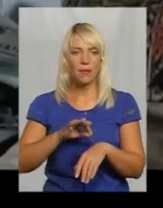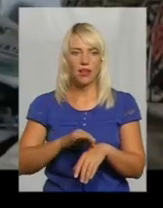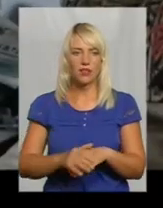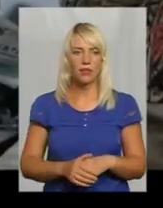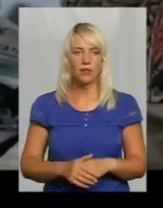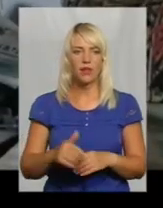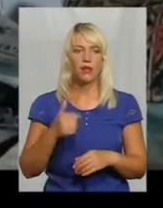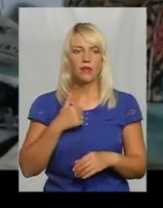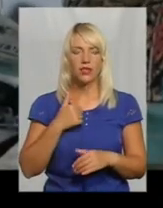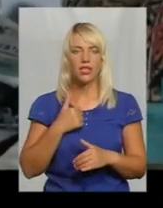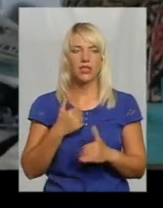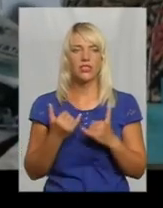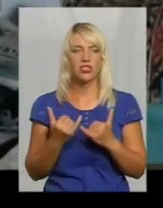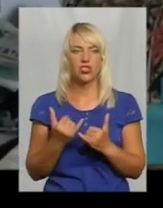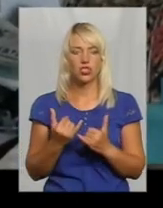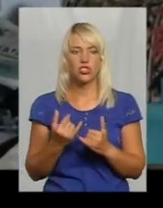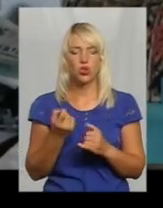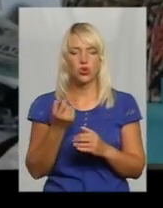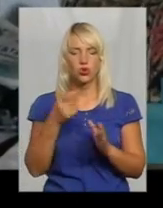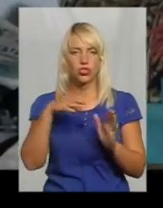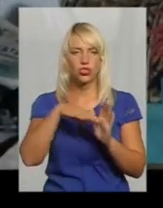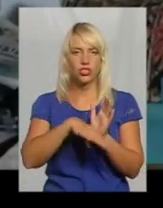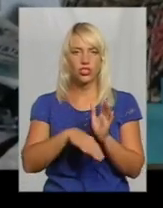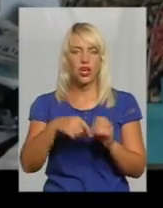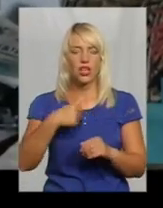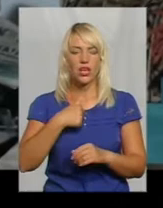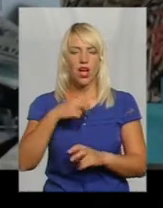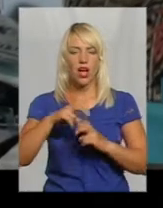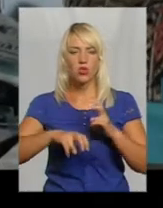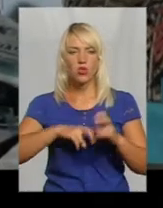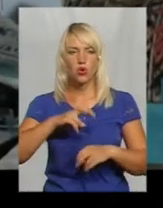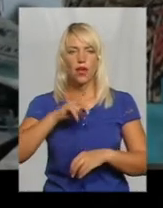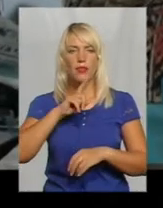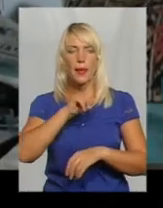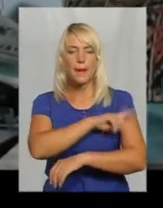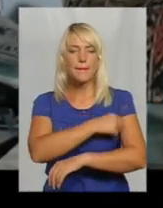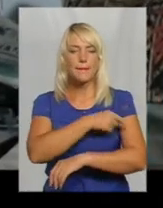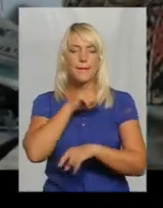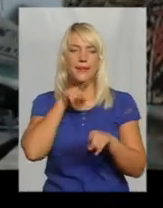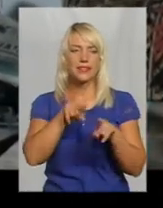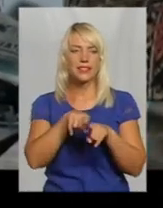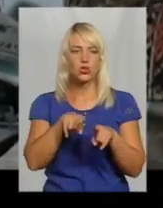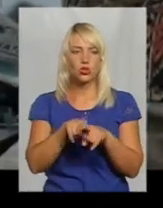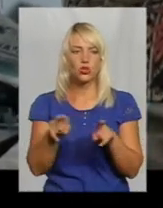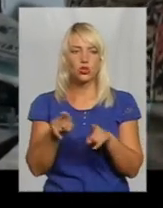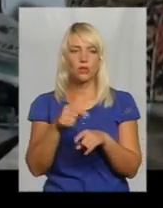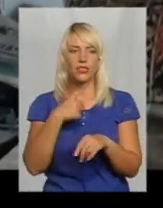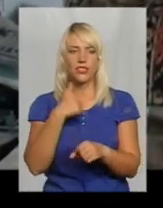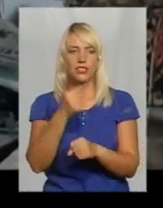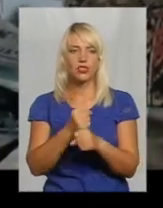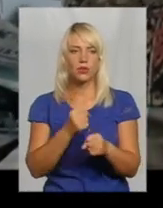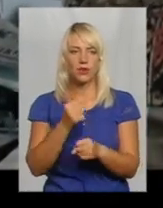Мені якраз зараз трохи стало гірше, я шукала навіть медсестру, щоб мені